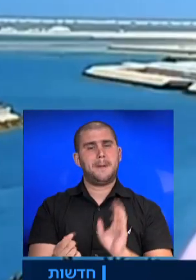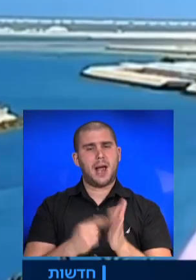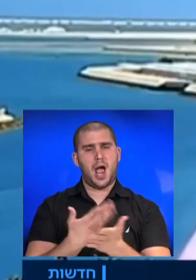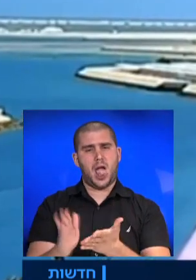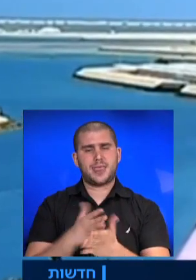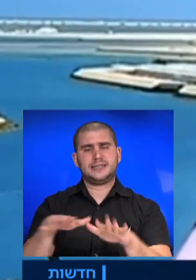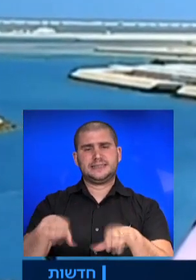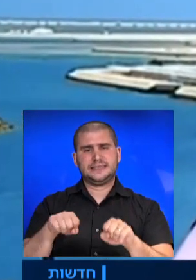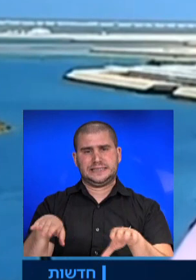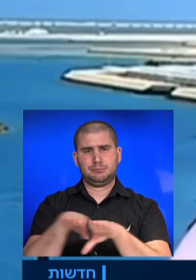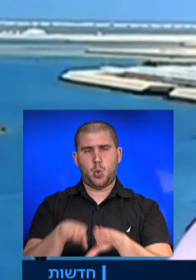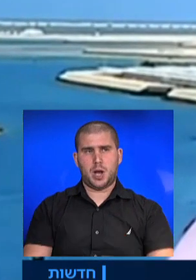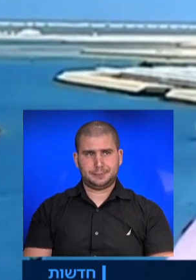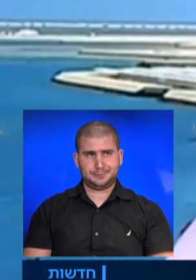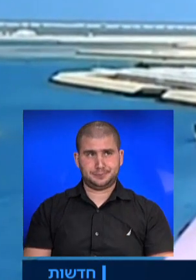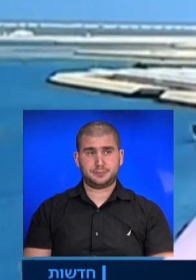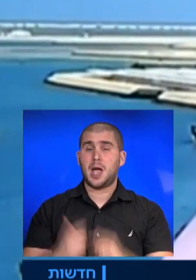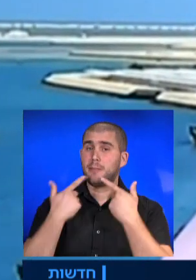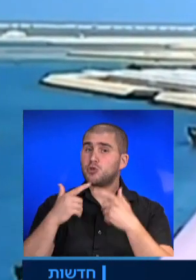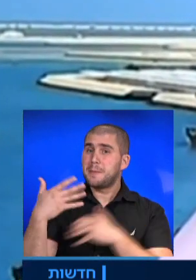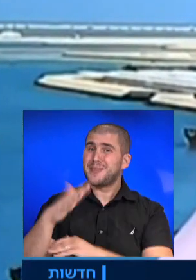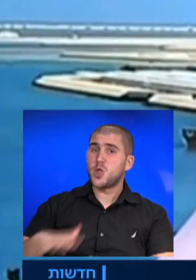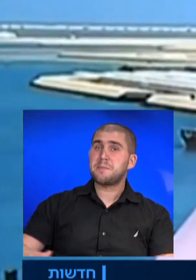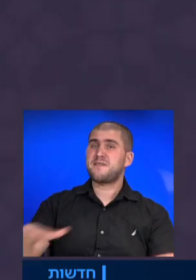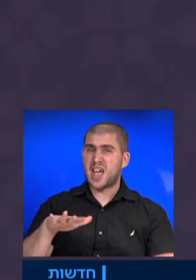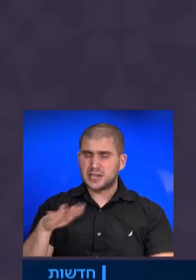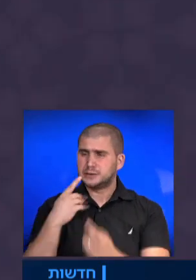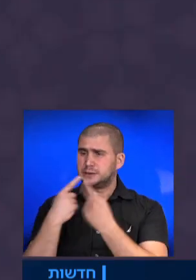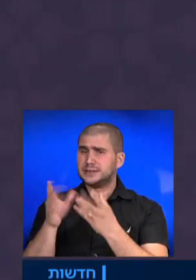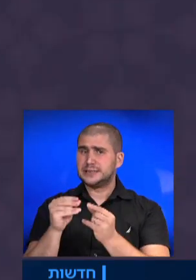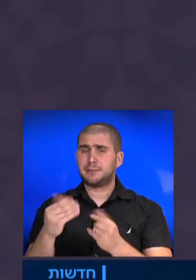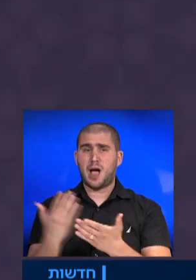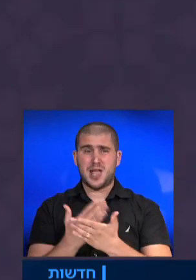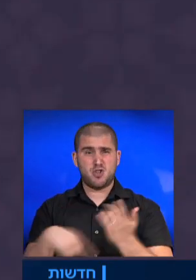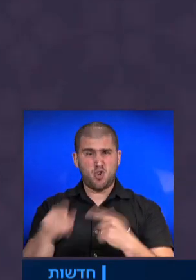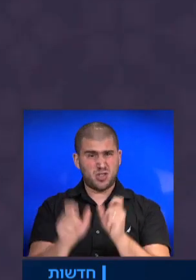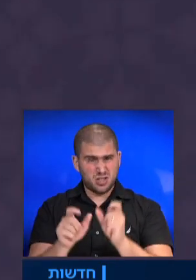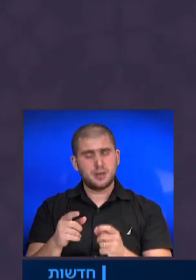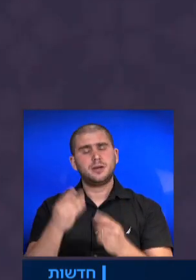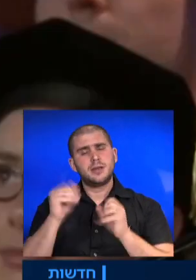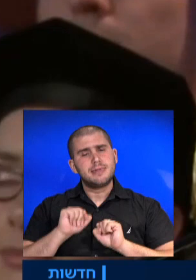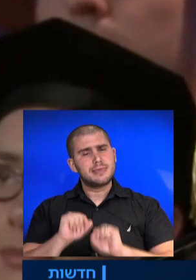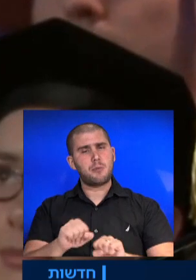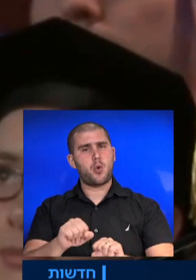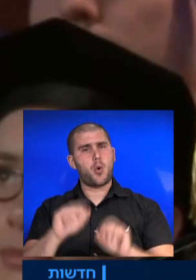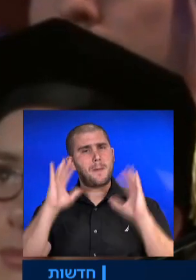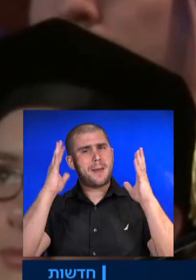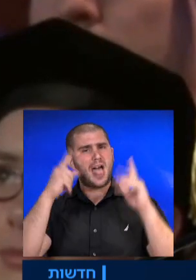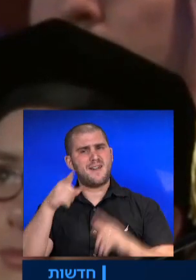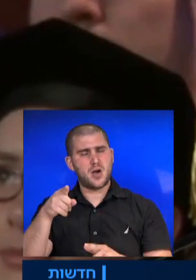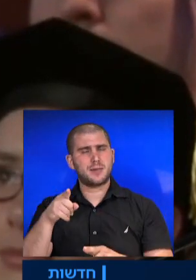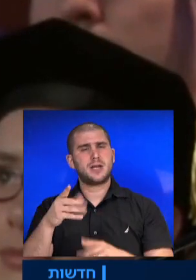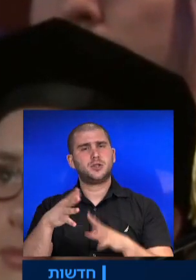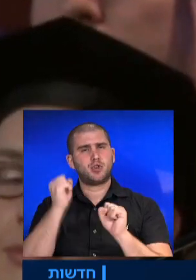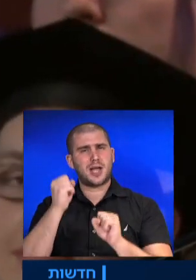annex. פרשנים במדינות המפרץ ששוחחו עם כאן חדשות הביעו תמיכה נלהבת במסר של השגריר מהאמירויות בניסיון